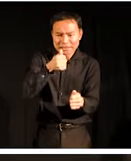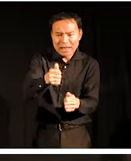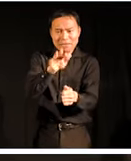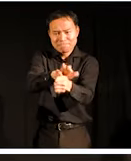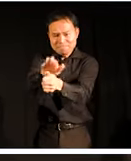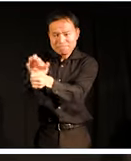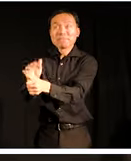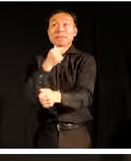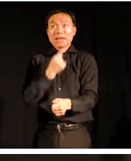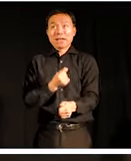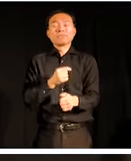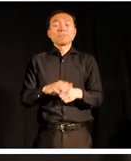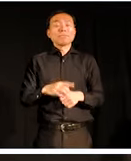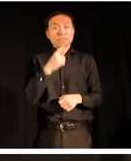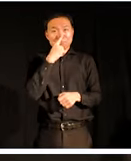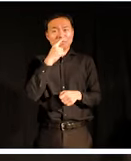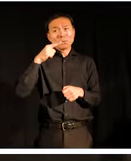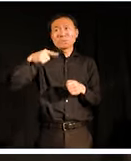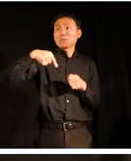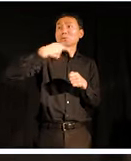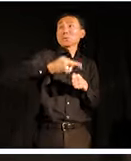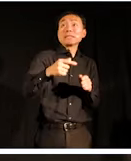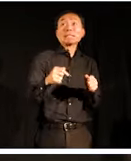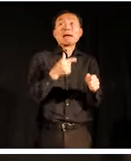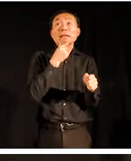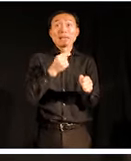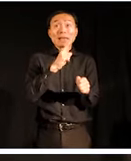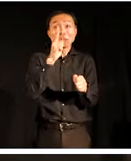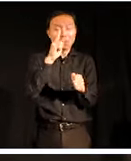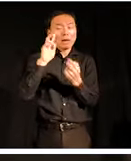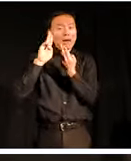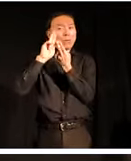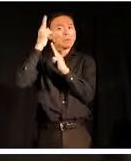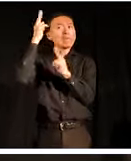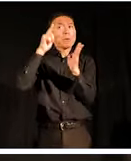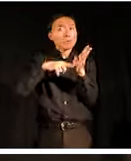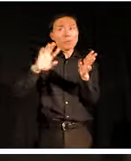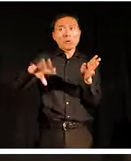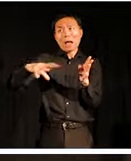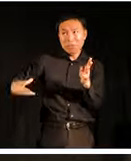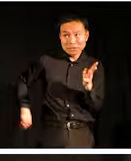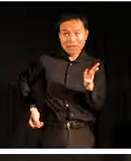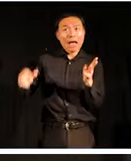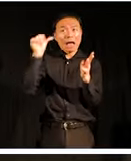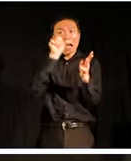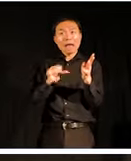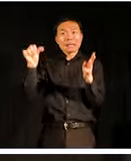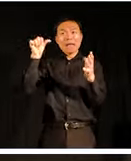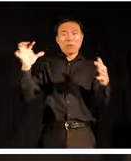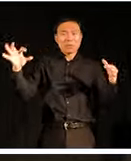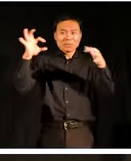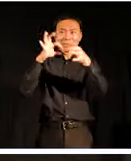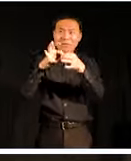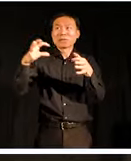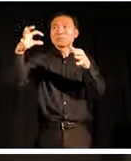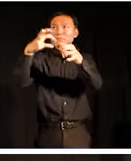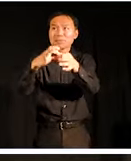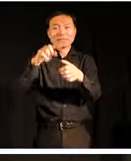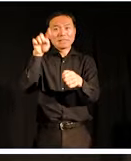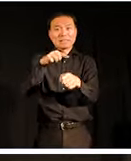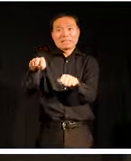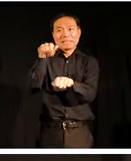ですけれど私自身としてやっぱ次にやりたいのは沖縄とまカンボジアアジアとかをついであの人材交流ですね人を